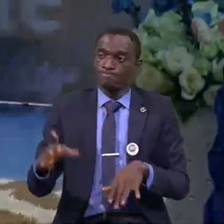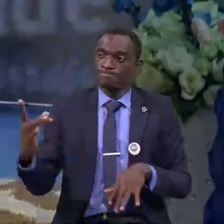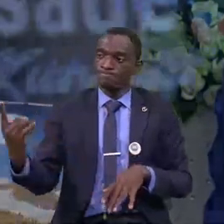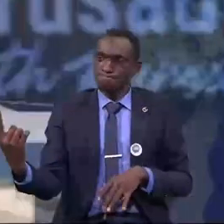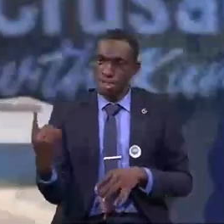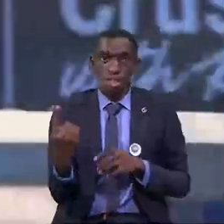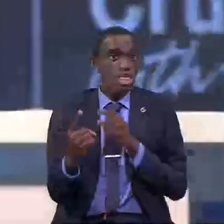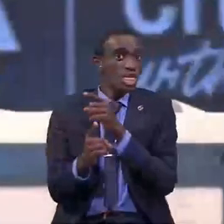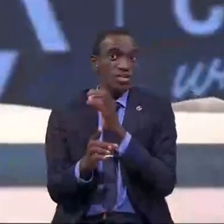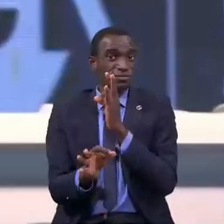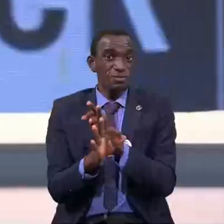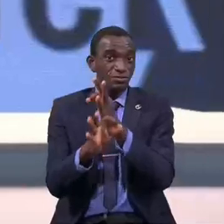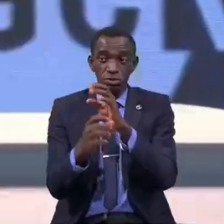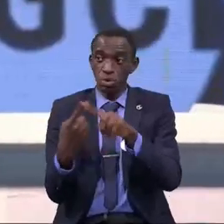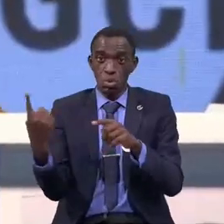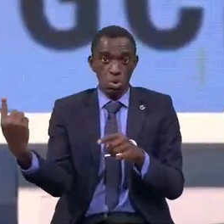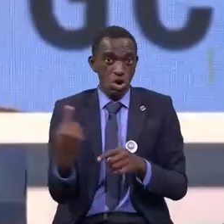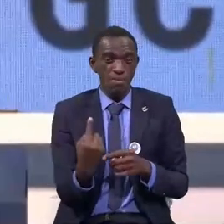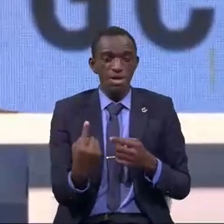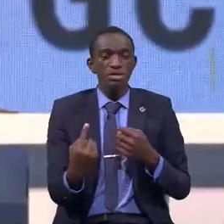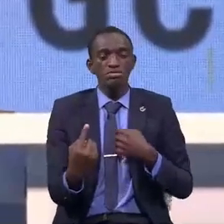Et le conseiller